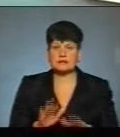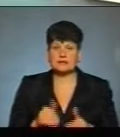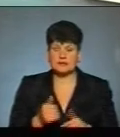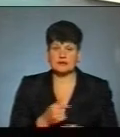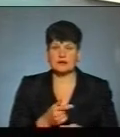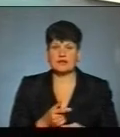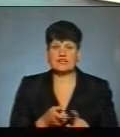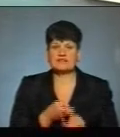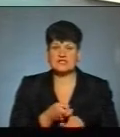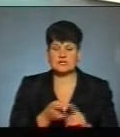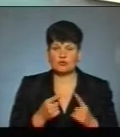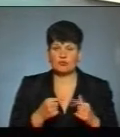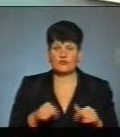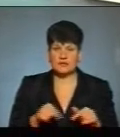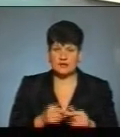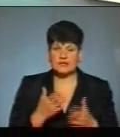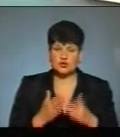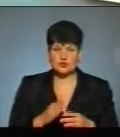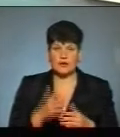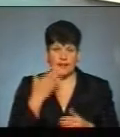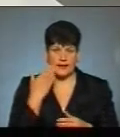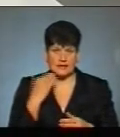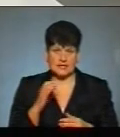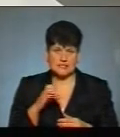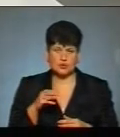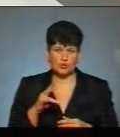інфекційному відділенні. Якщо пацієнт легкого ступеня важкості, він